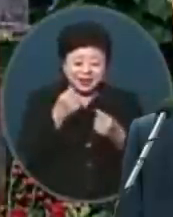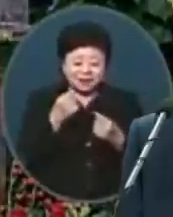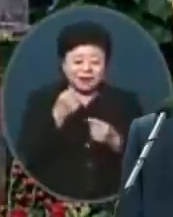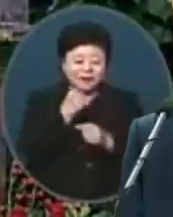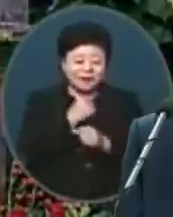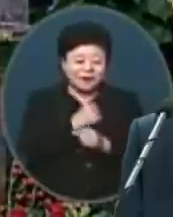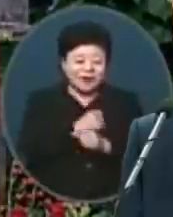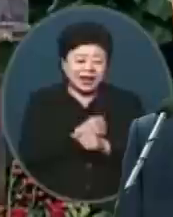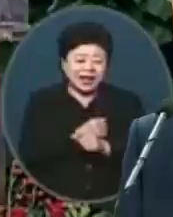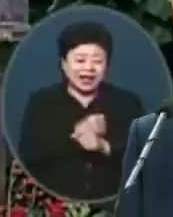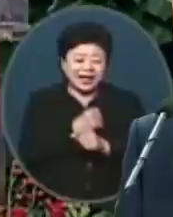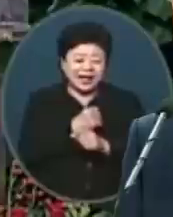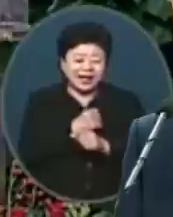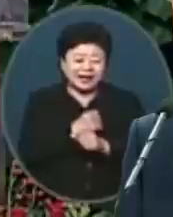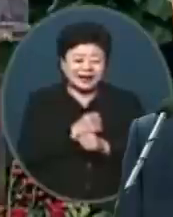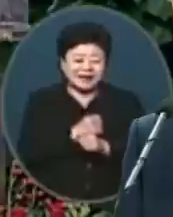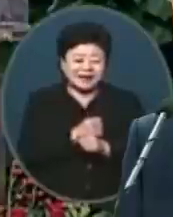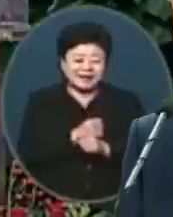잘되어